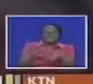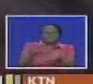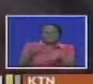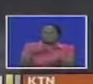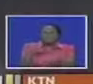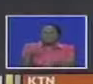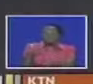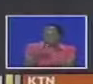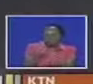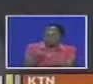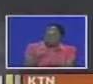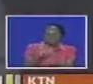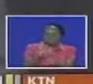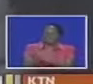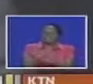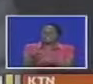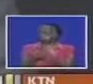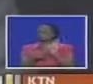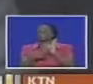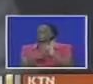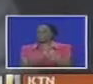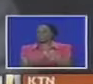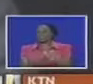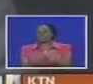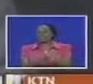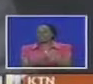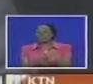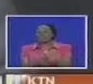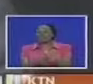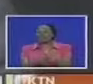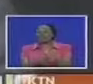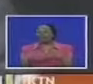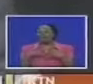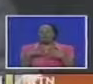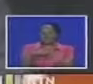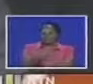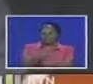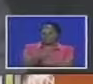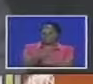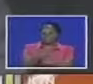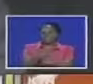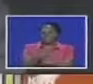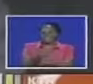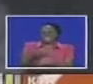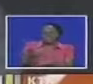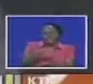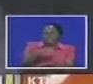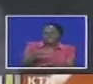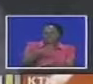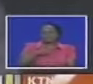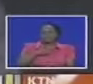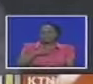kigaidi. It signifies your confidence in our region's